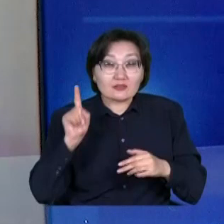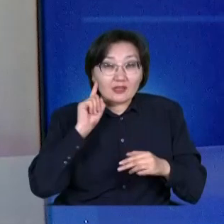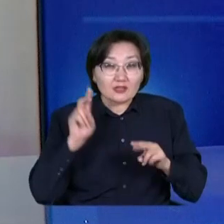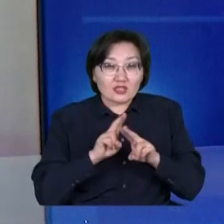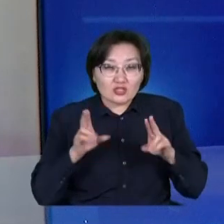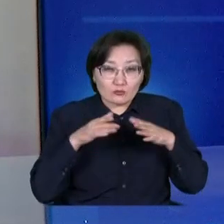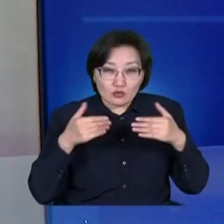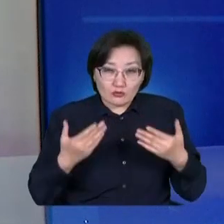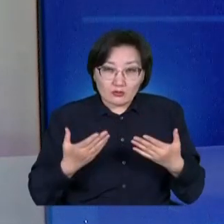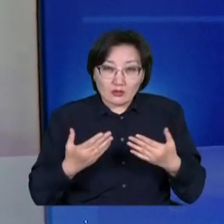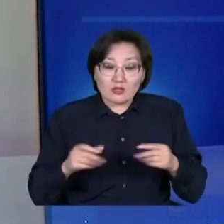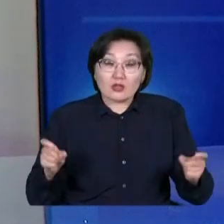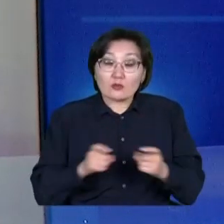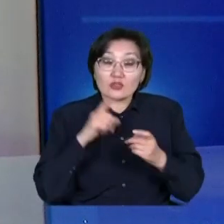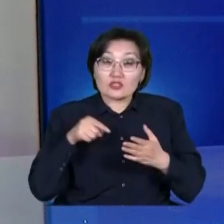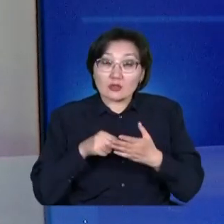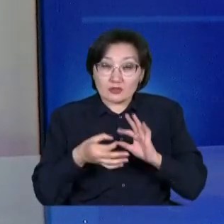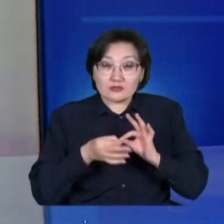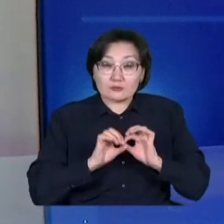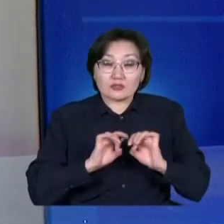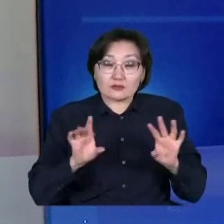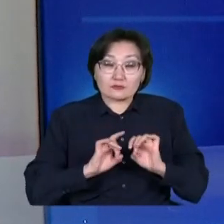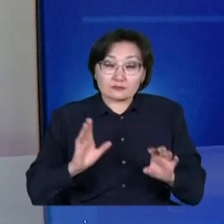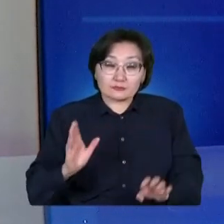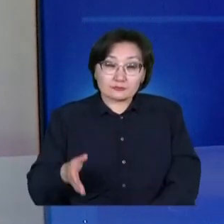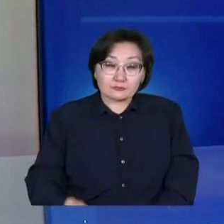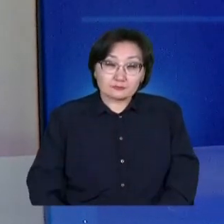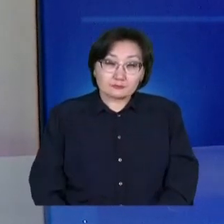құлақ табылмаған. Даулы мәселені Әлібек Шынтемір тыңдап келді.